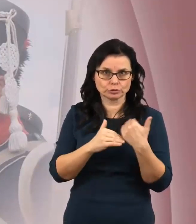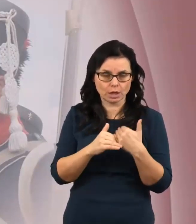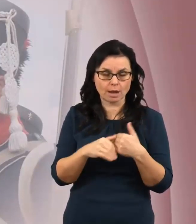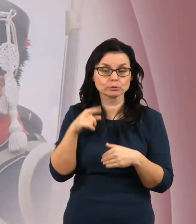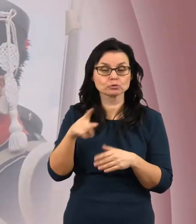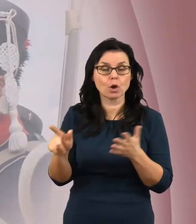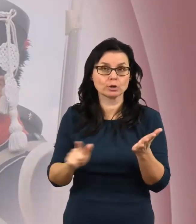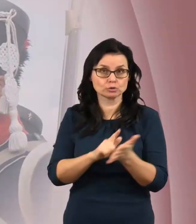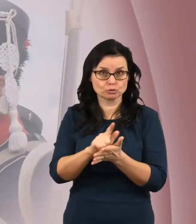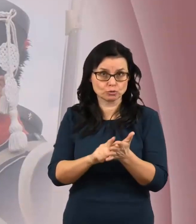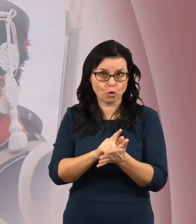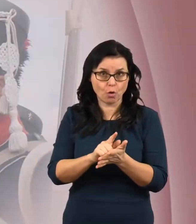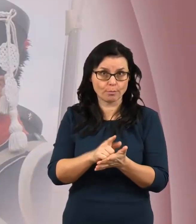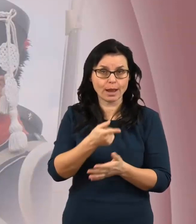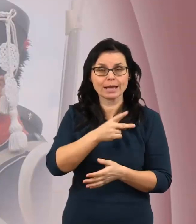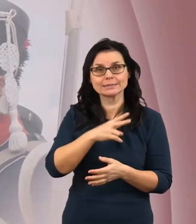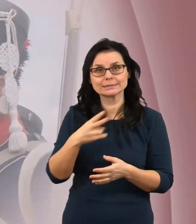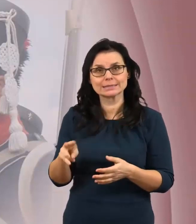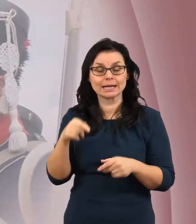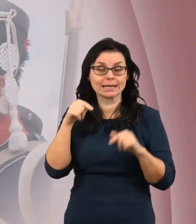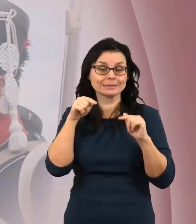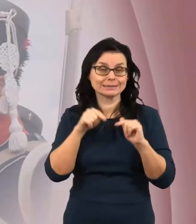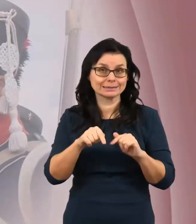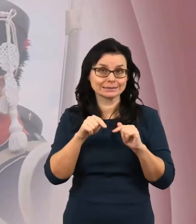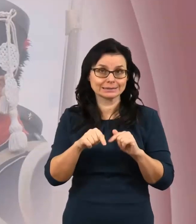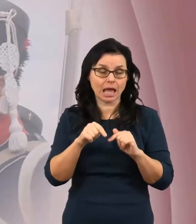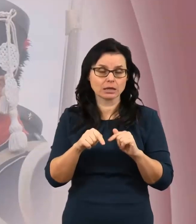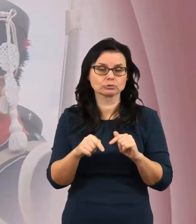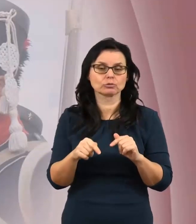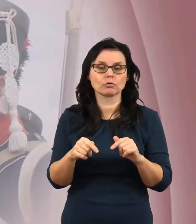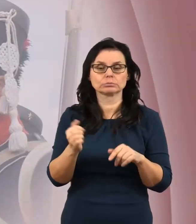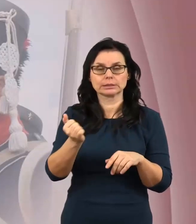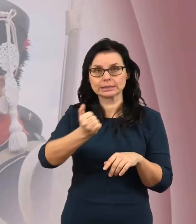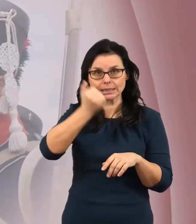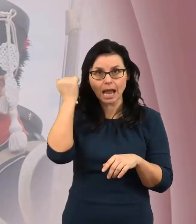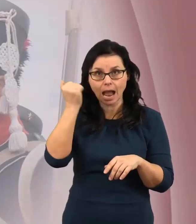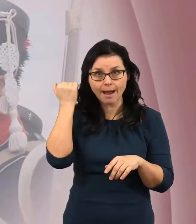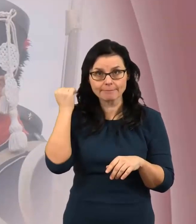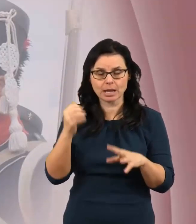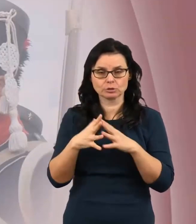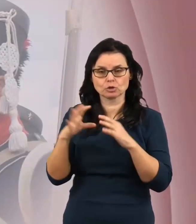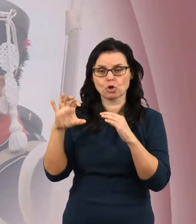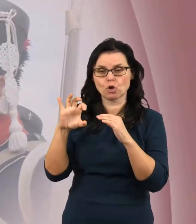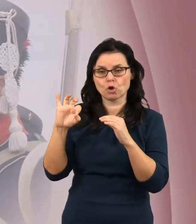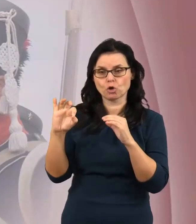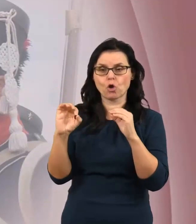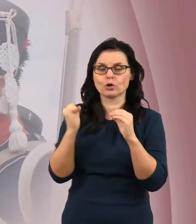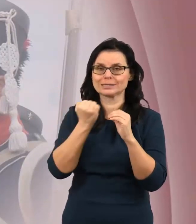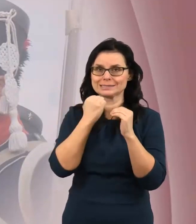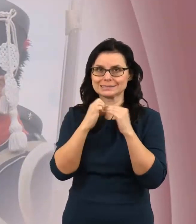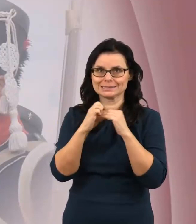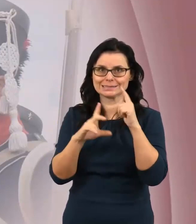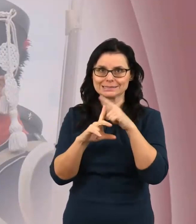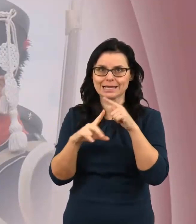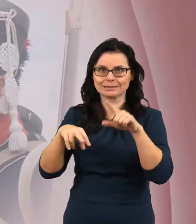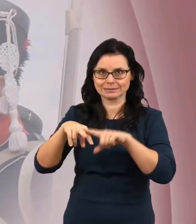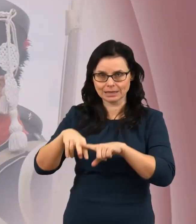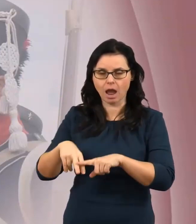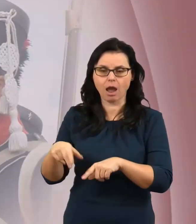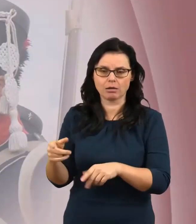je doba, ze které tento kámen z Rosetti vlastně pochází.